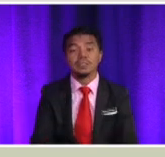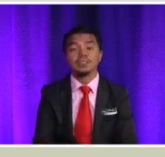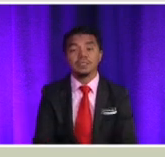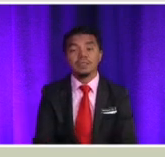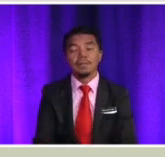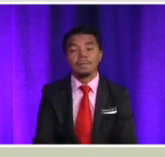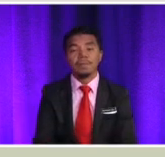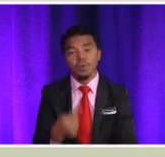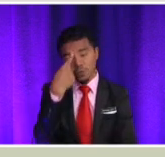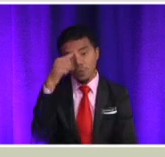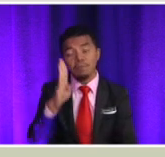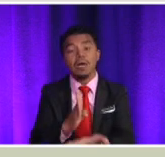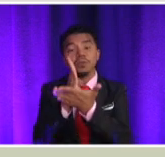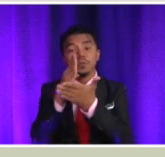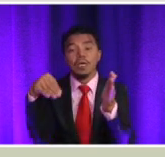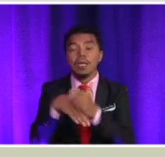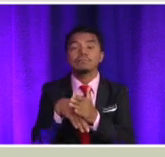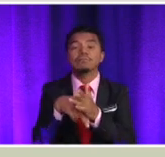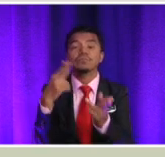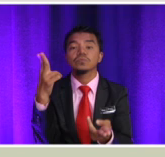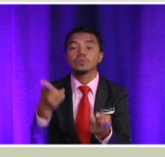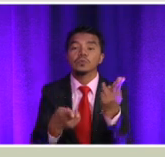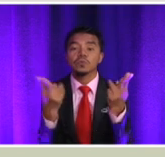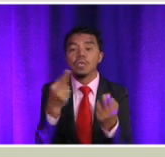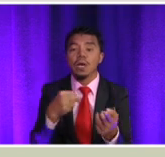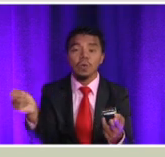tempat untuk murid-murid lucu nama-nama